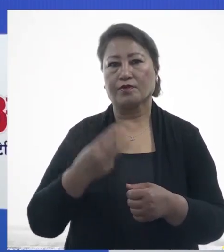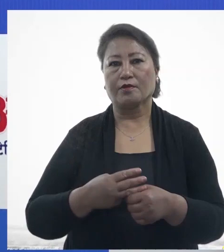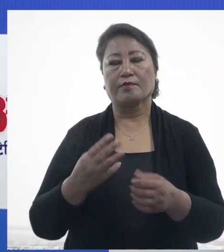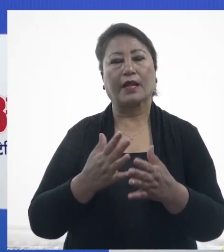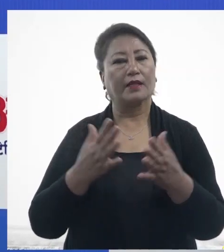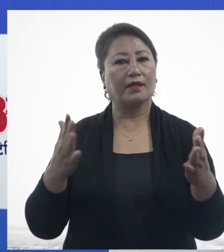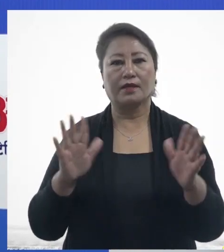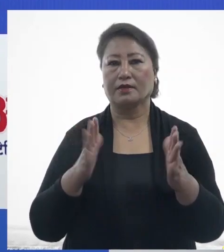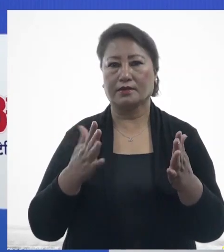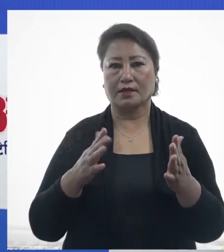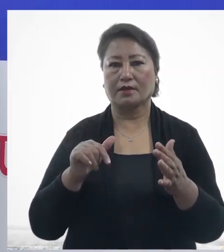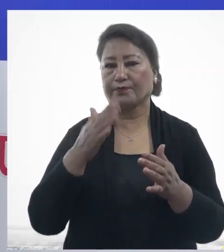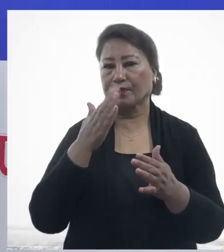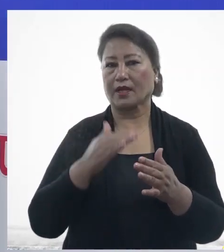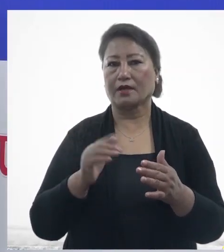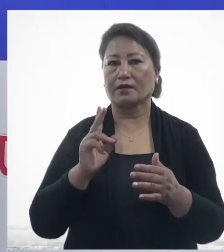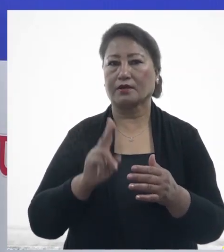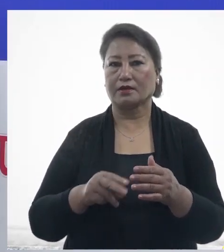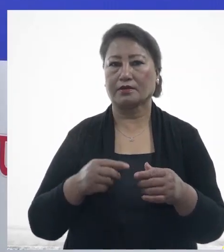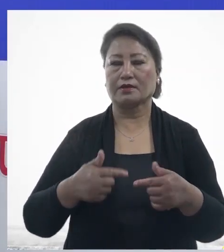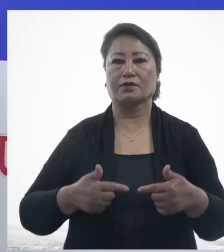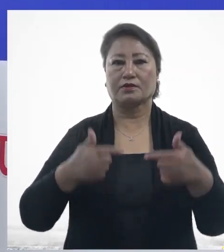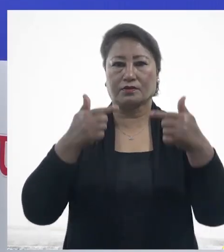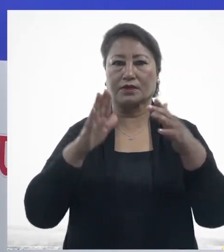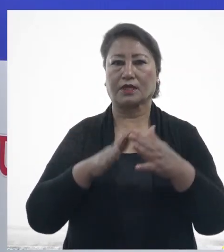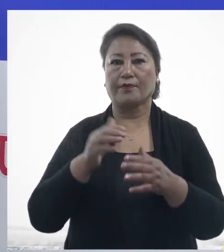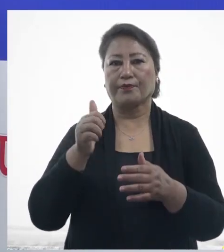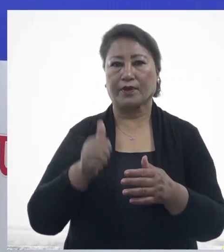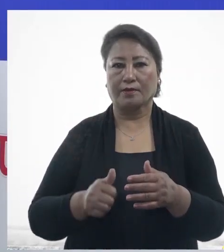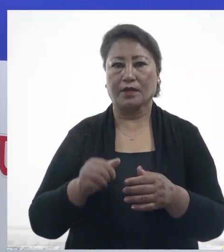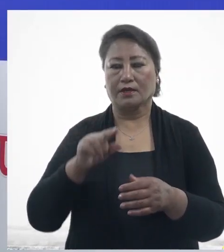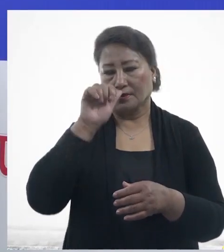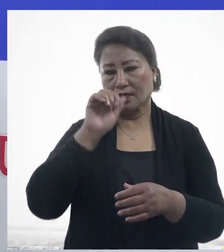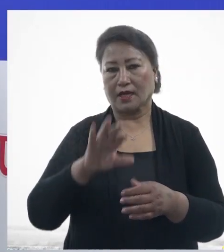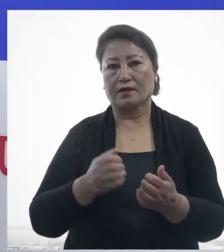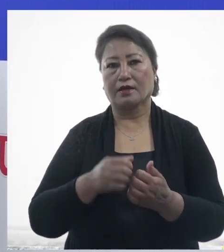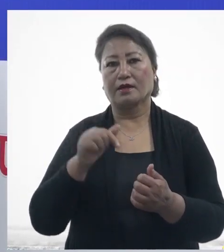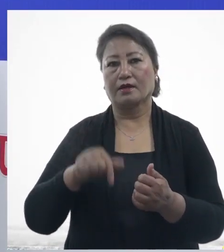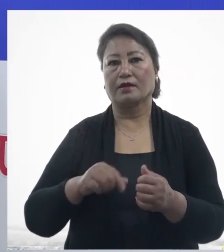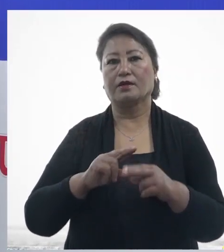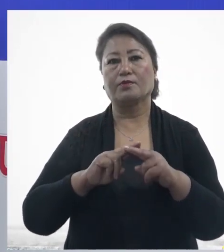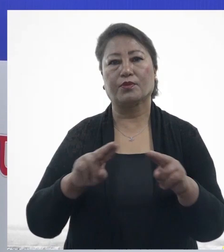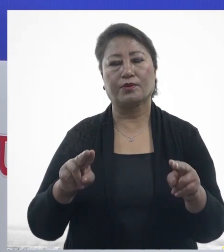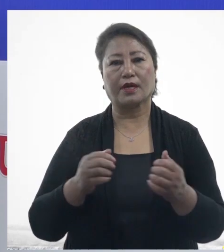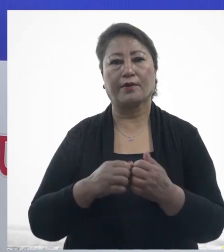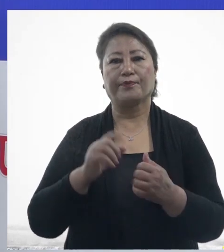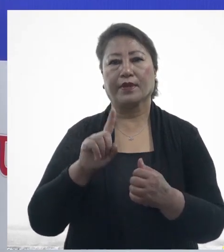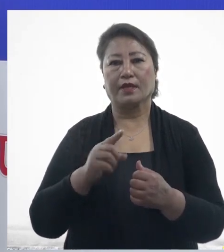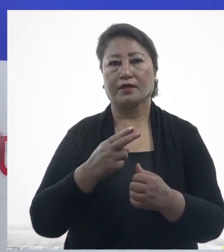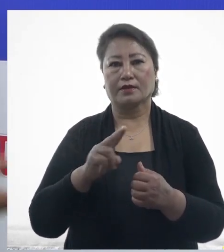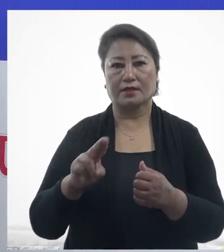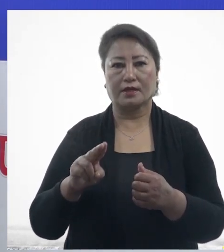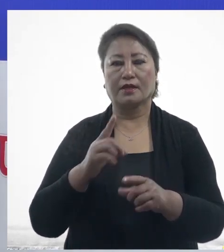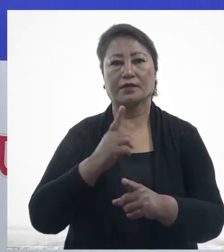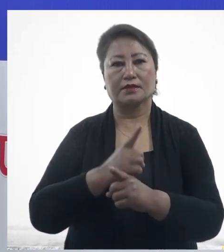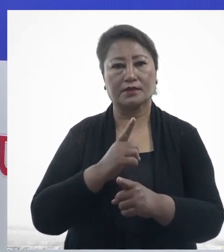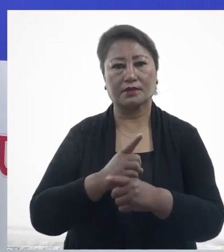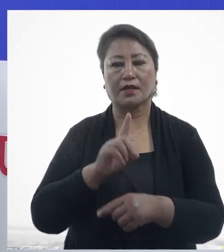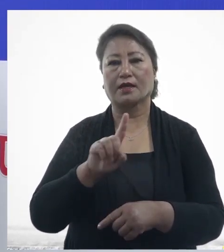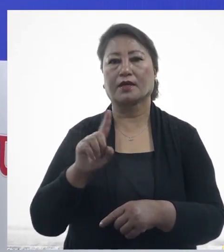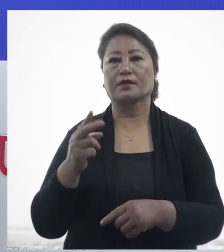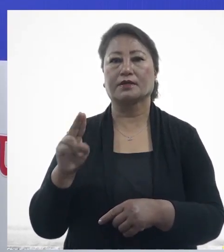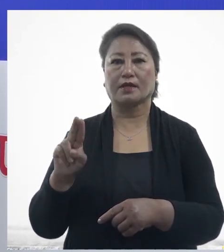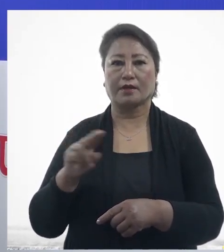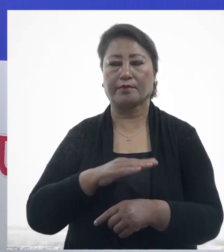छैन। त्यो भए हुनाले गर्दा चाहिँ हामीलाई त्यति धेरै च्यालेन्ज छैन। अब अहिले मैले हजुर जानकारी गराएँ, हामीसँग अहिले पूर्ण रूपमा चाहिँ एकजना हामीसँग शिक्षक र अरू 11 अपाङ्गता